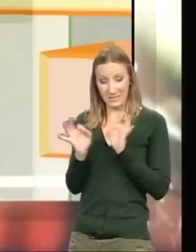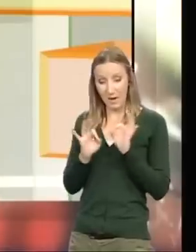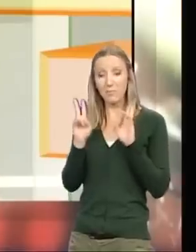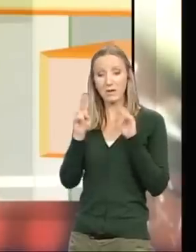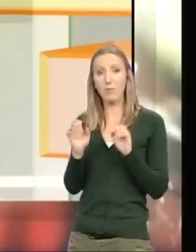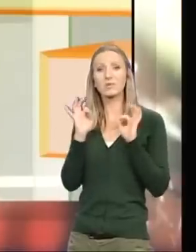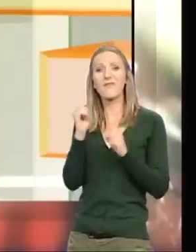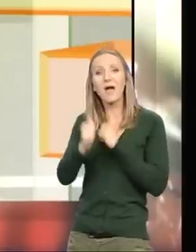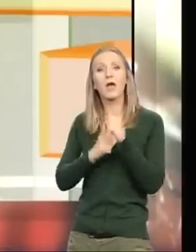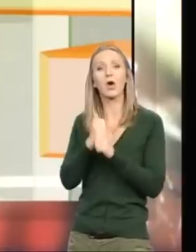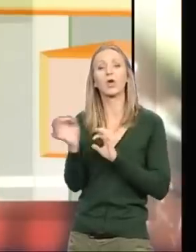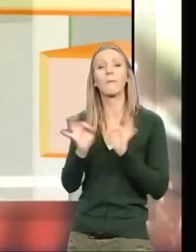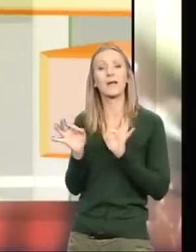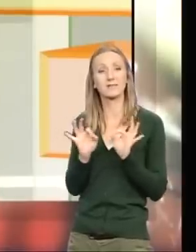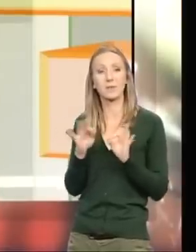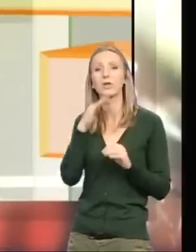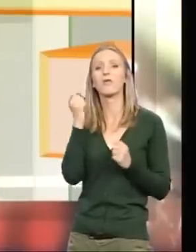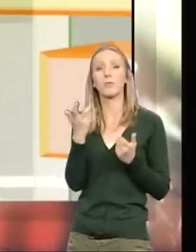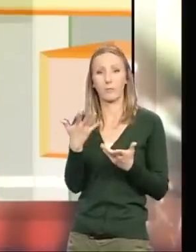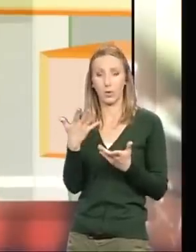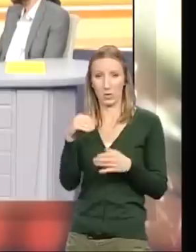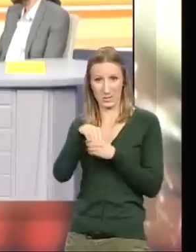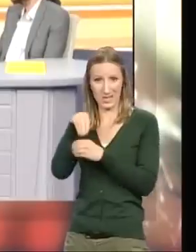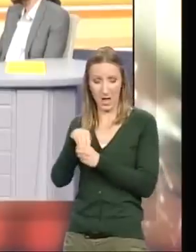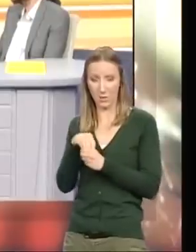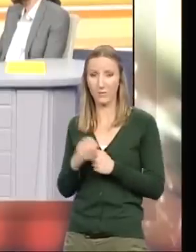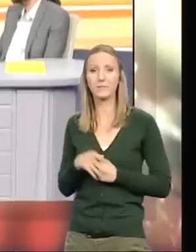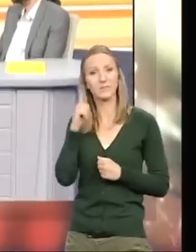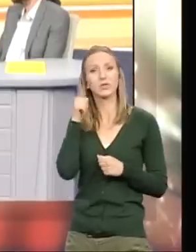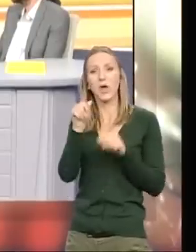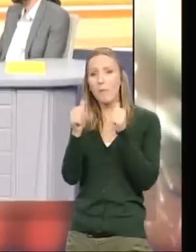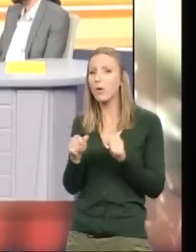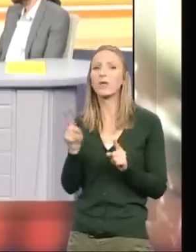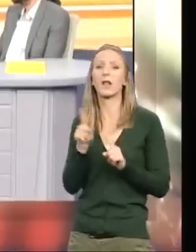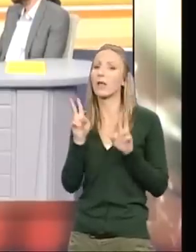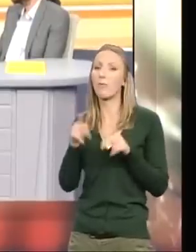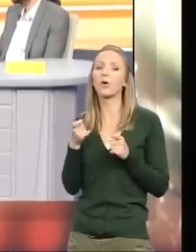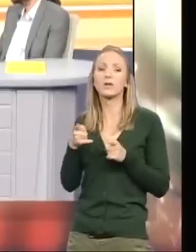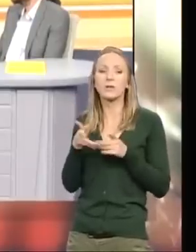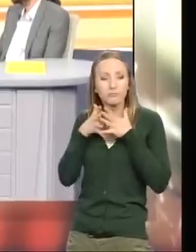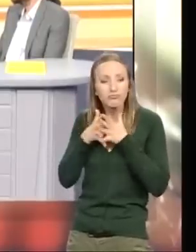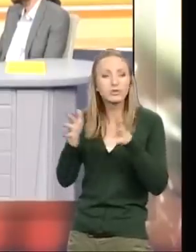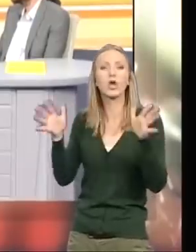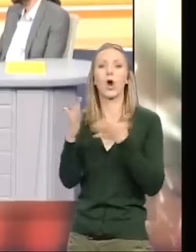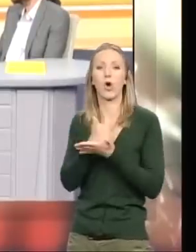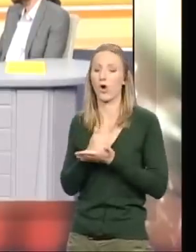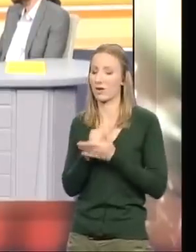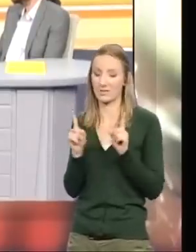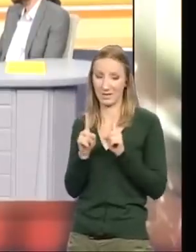mogu svake godine da obezbede naravno dovoljno broj stanova. Znači nije model koji bi se mogao široko multiplicirati i koristiti.